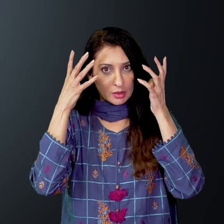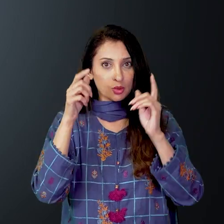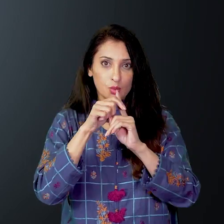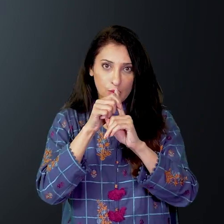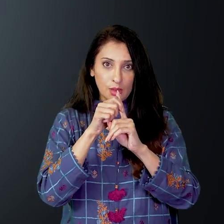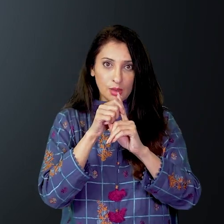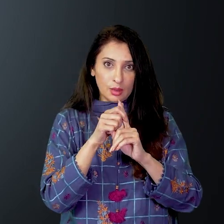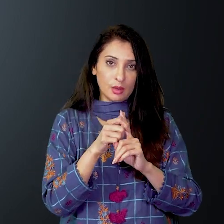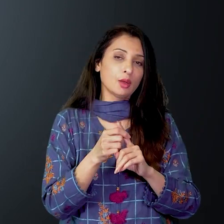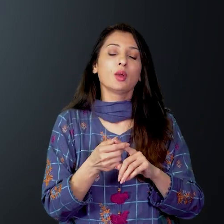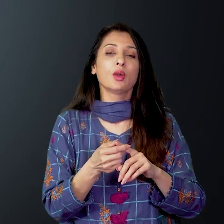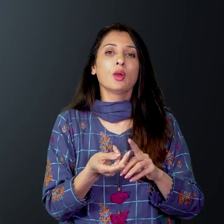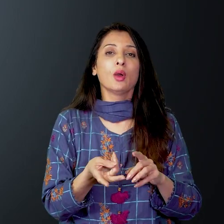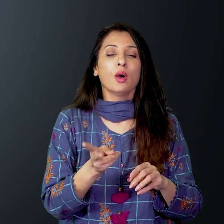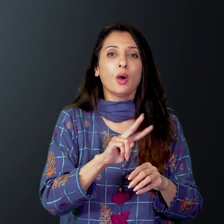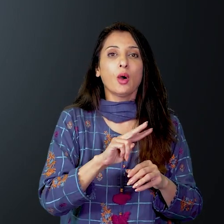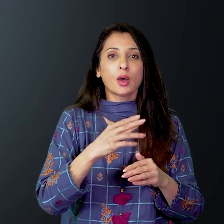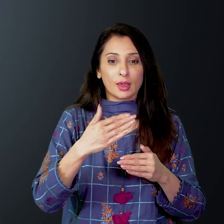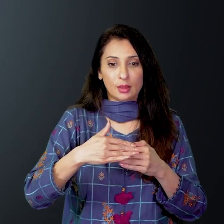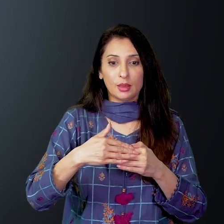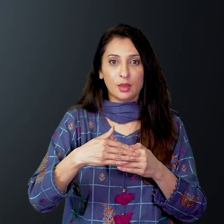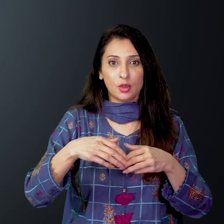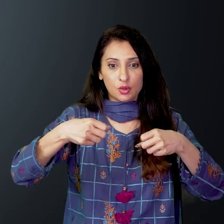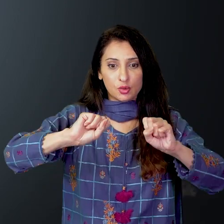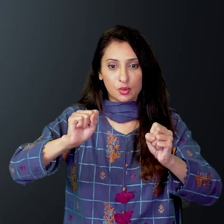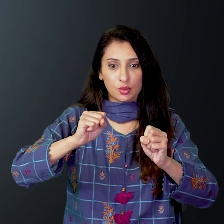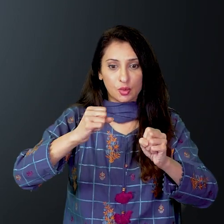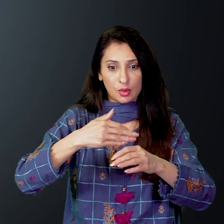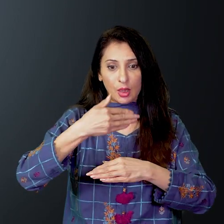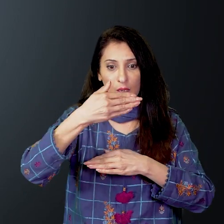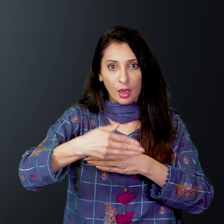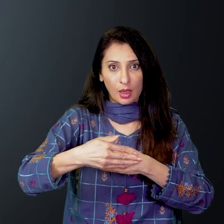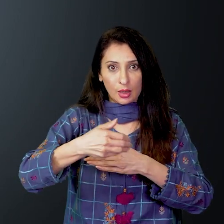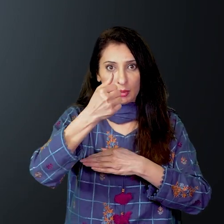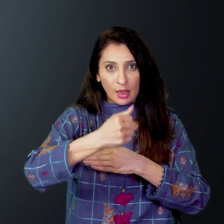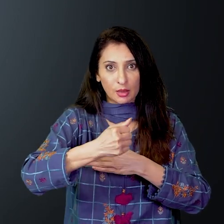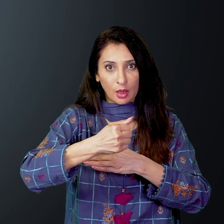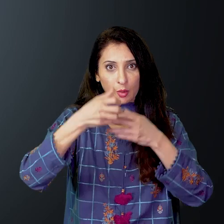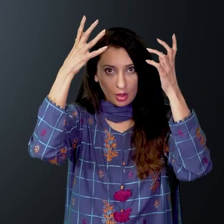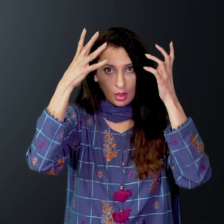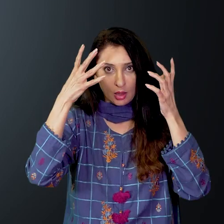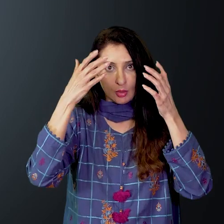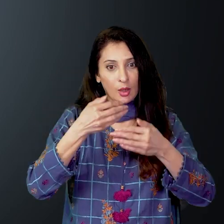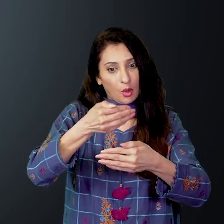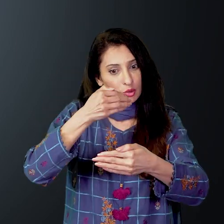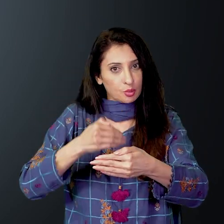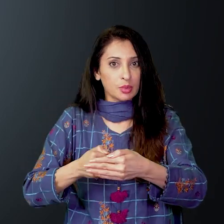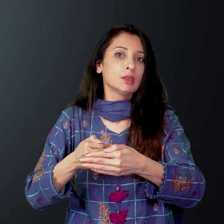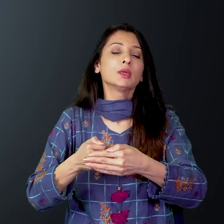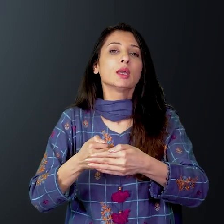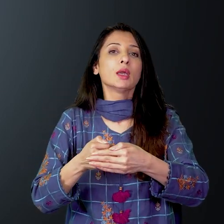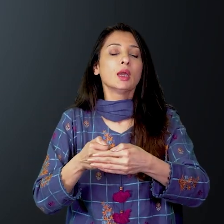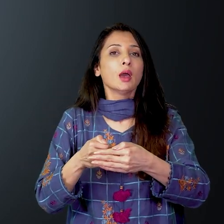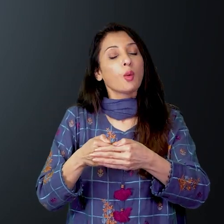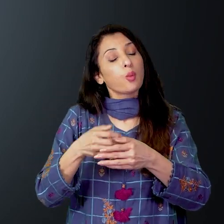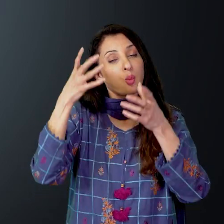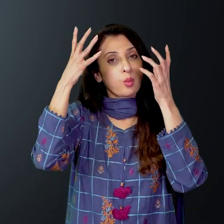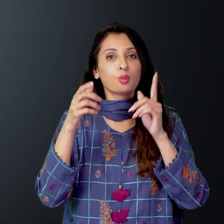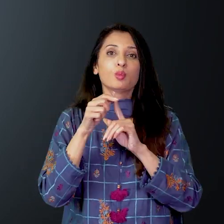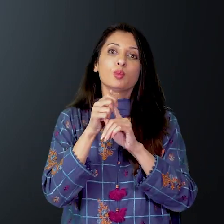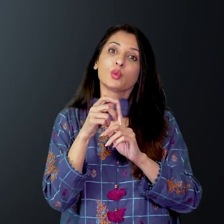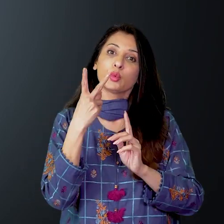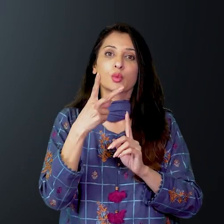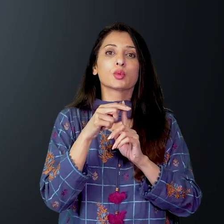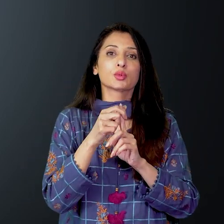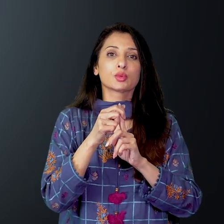अलावा ना सिर्फ आगे जो बैठने वाला बंदा है वो हेलमेट का इस्तेमाल करे, बल्कि पीछे जो पैसेंजर सीट पे है वो भी हेलमेट का इस्तेमाल लाजिम